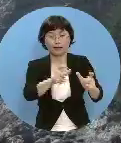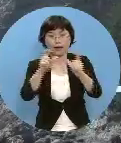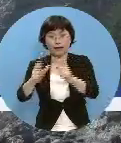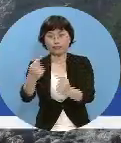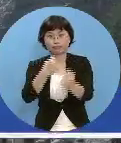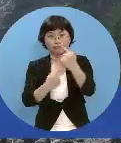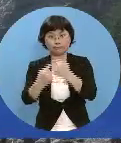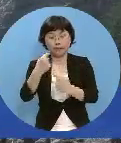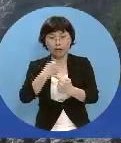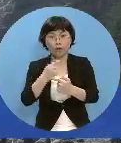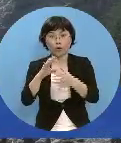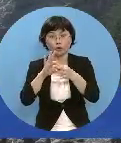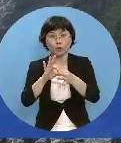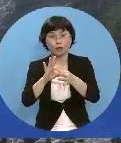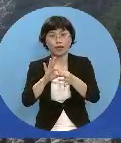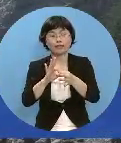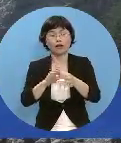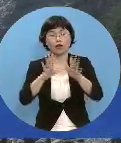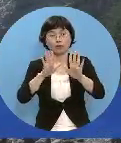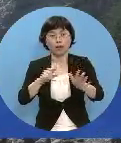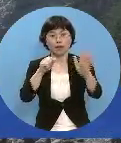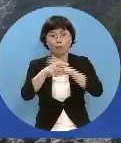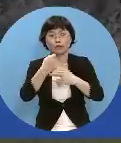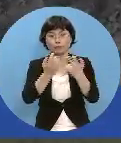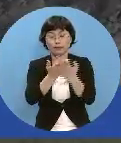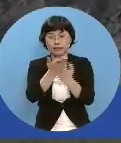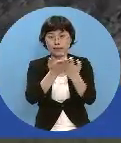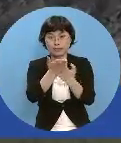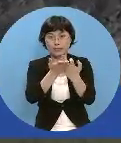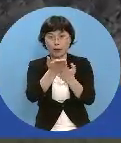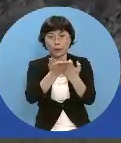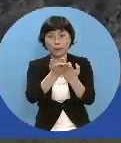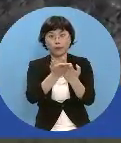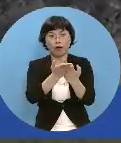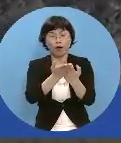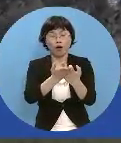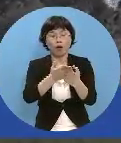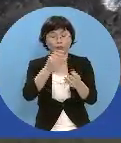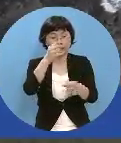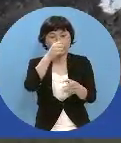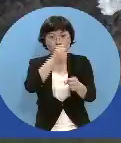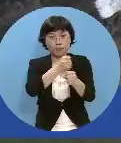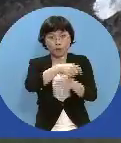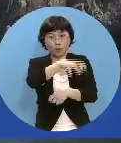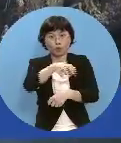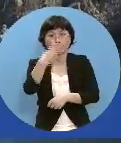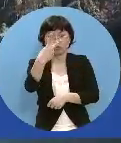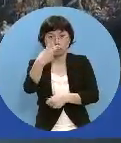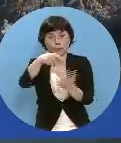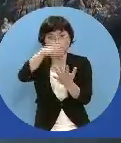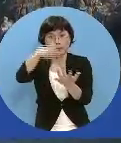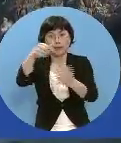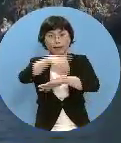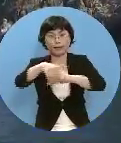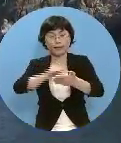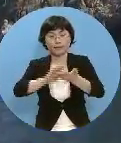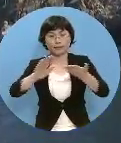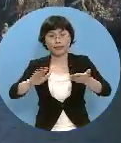시군의 접수를 받아 민선 6기 브랜드 시책 사업인 가고 싶은 섬 가꾸기 대상지 두 곳을 선정할